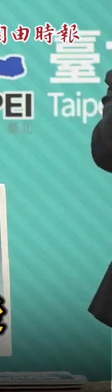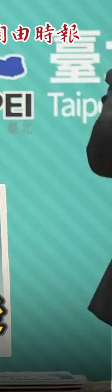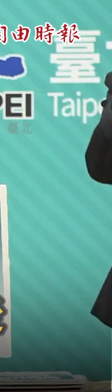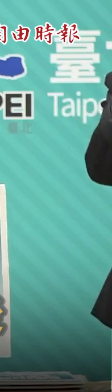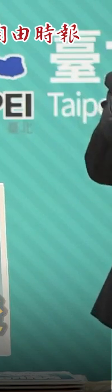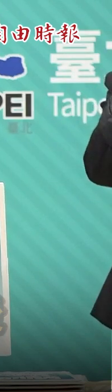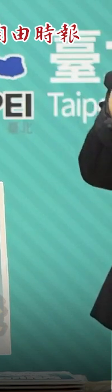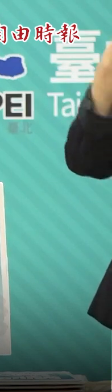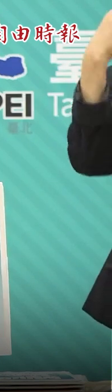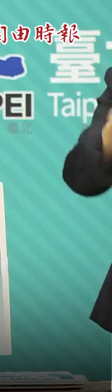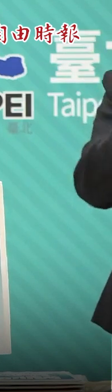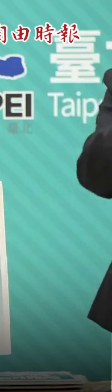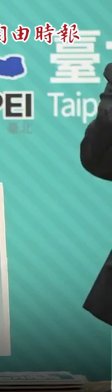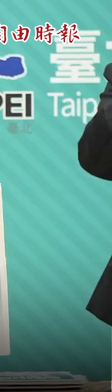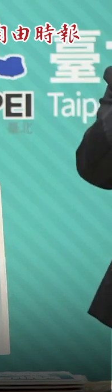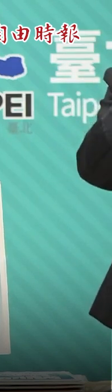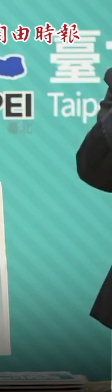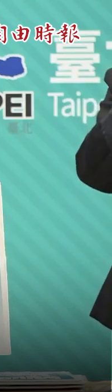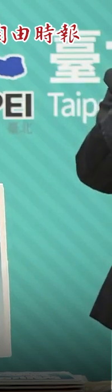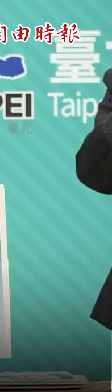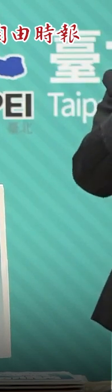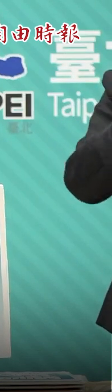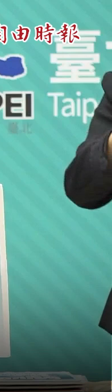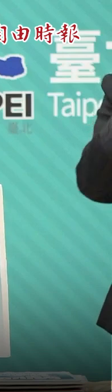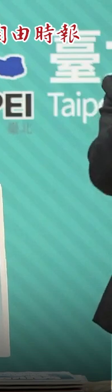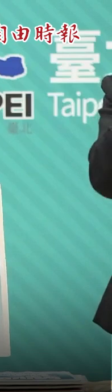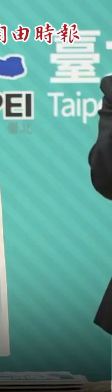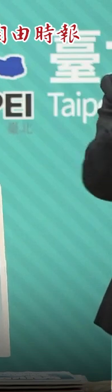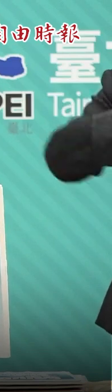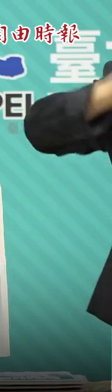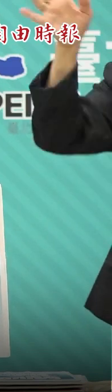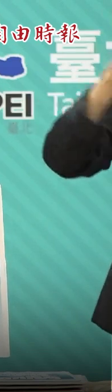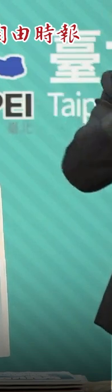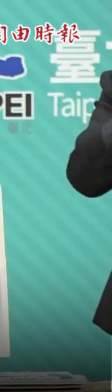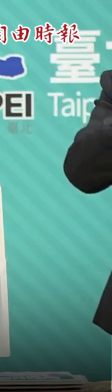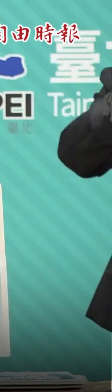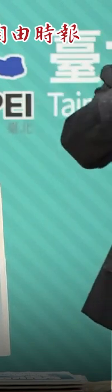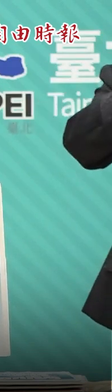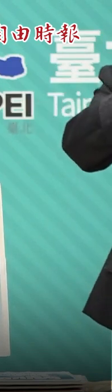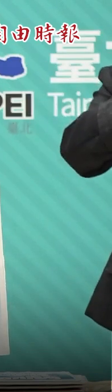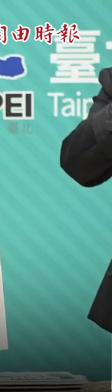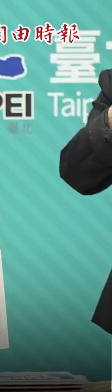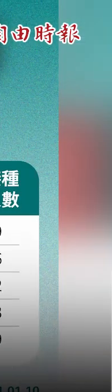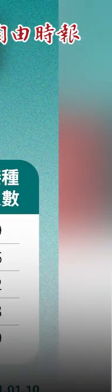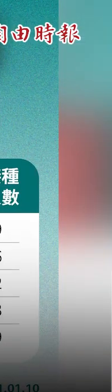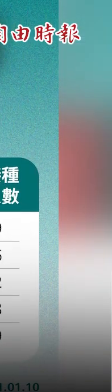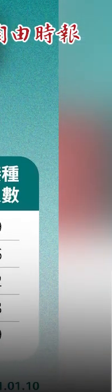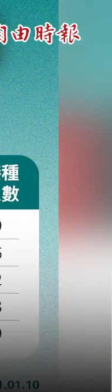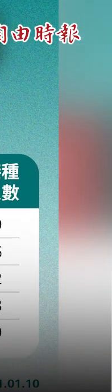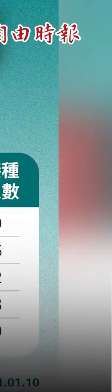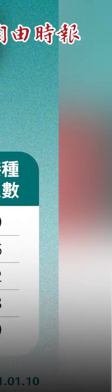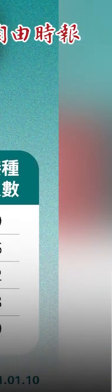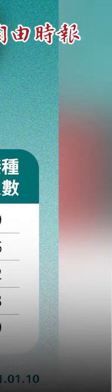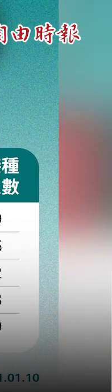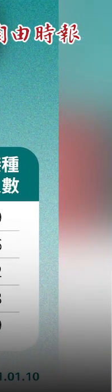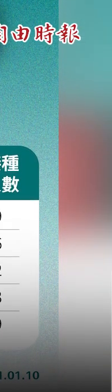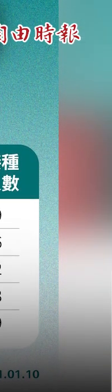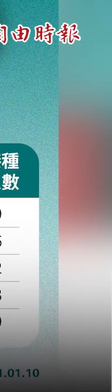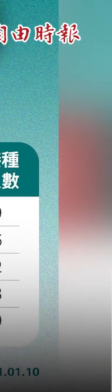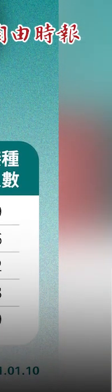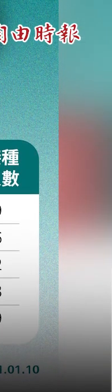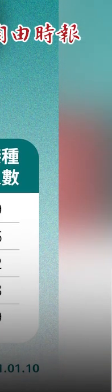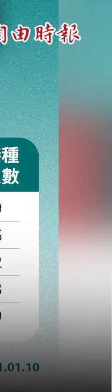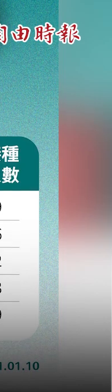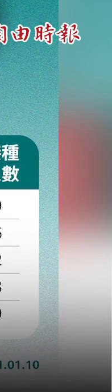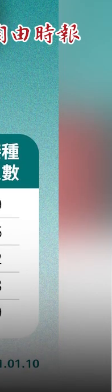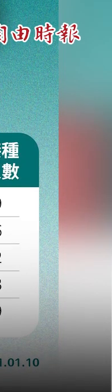以打嘛哈，那现在中央是说满12周，这12周又其实比3个月还少。我们到1月底，你知道吗？我们